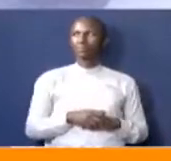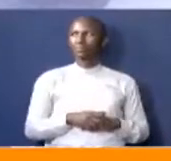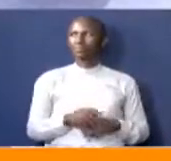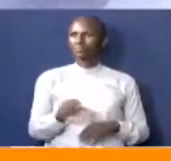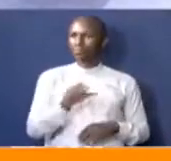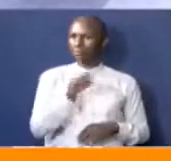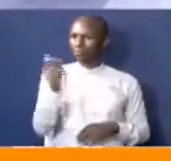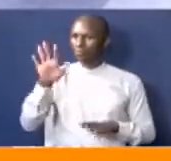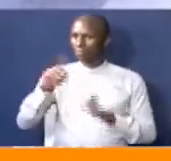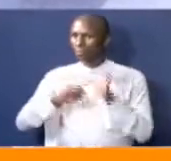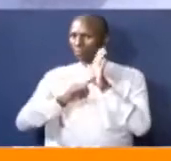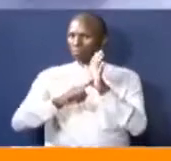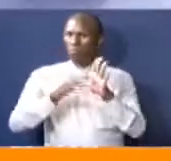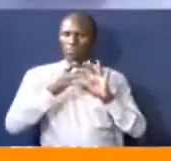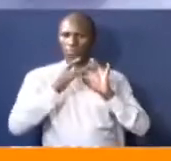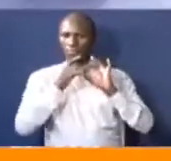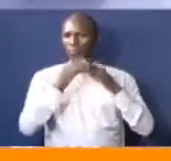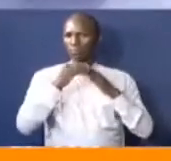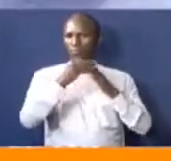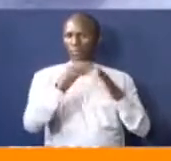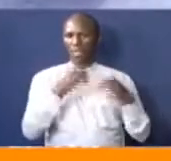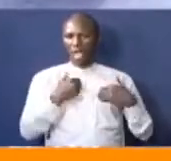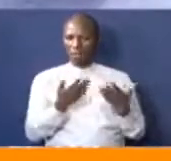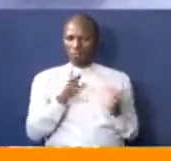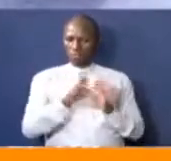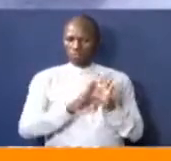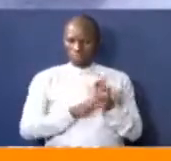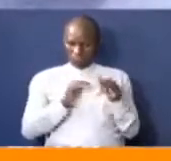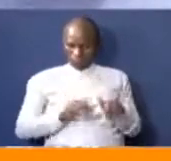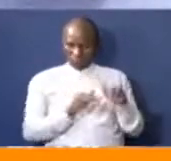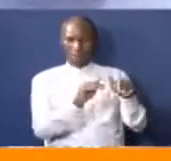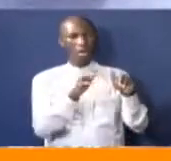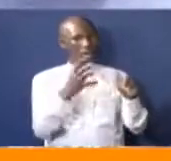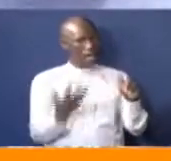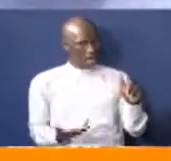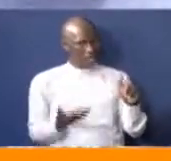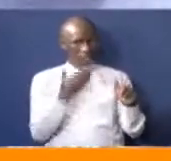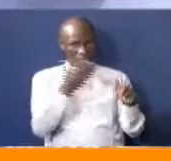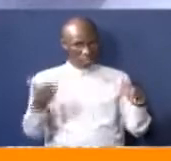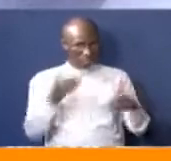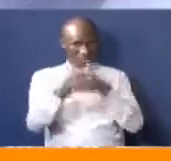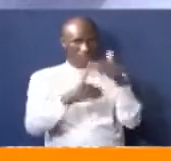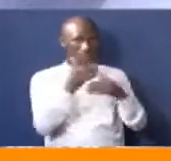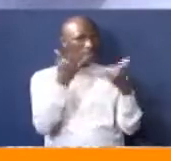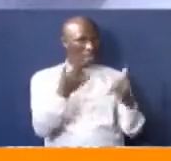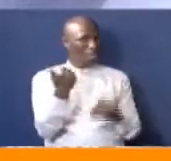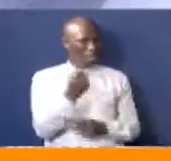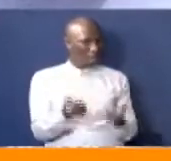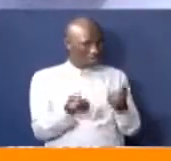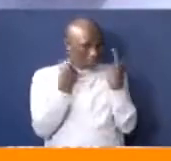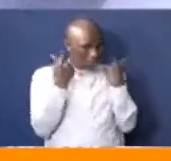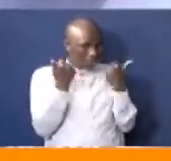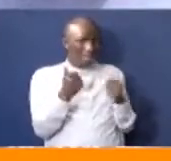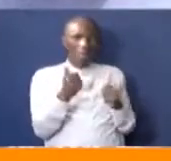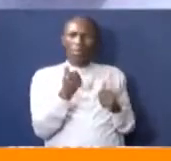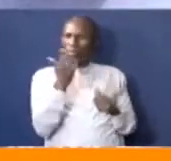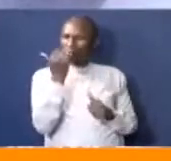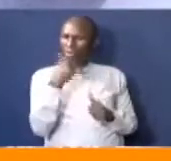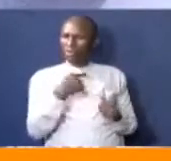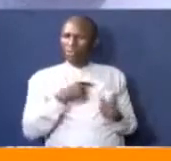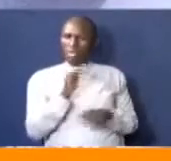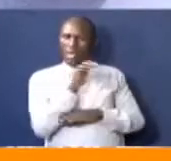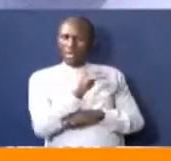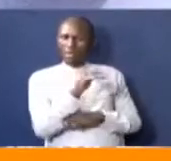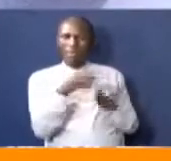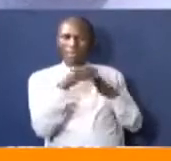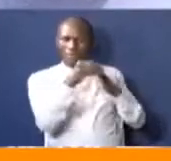ndu tuoniswe utongo uwe kalawa na ila ito wa protoko ulo ndu yenda nasia sindula tiende yo yutu ina ambako siye lwane siba na ni nguku ulia